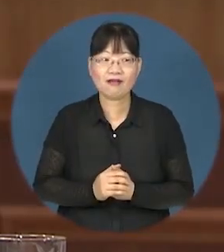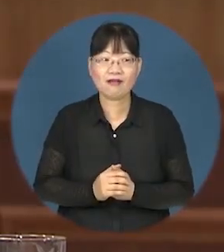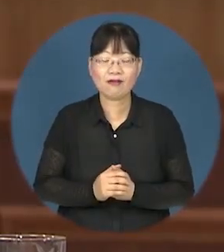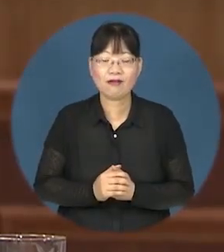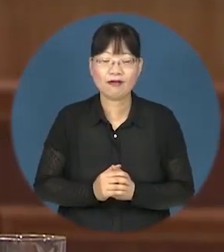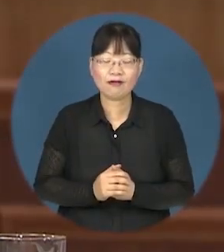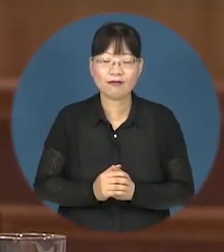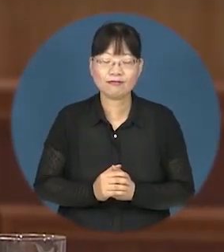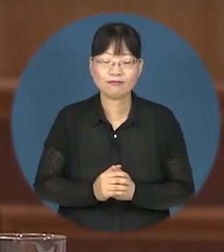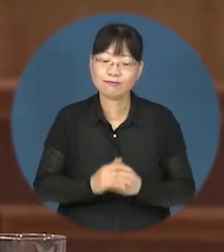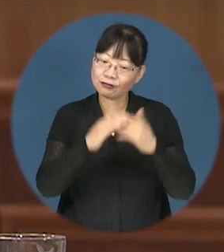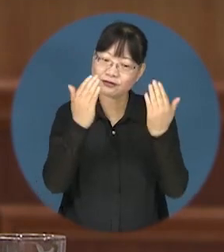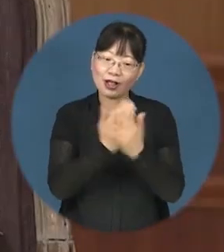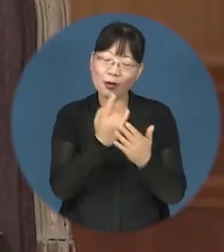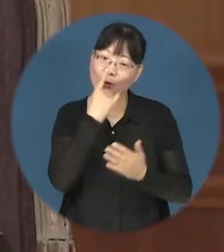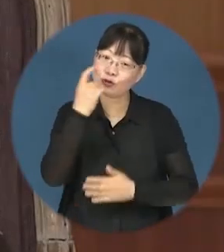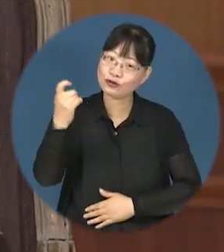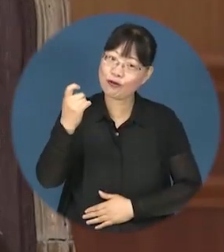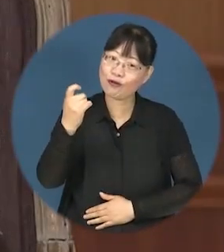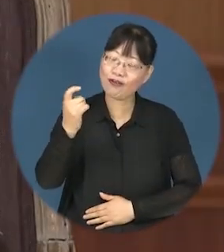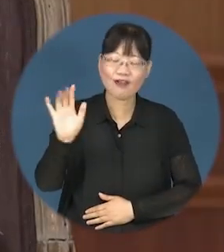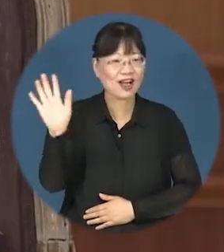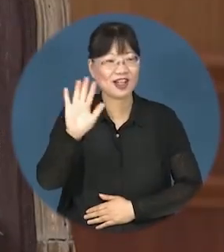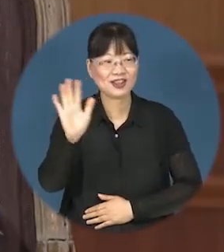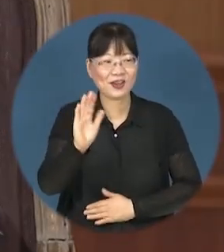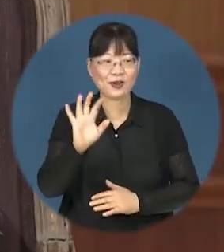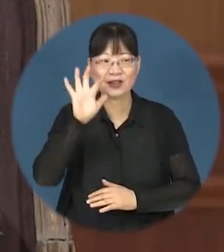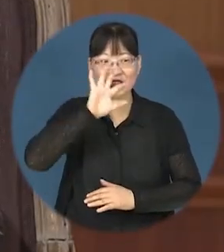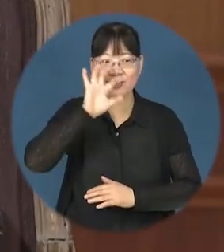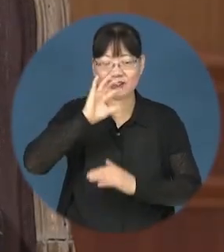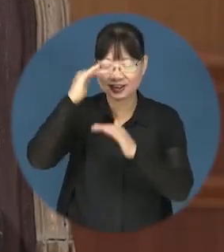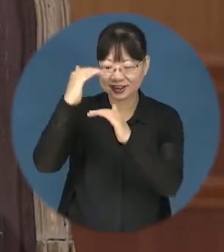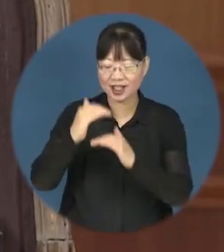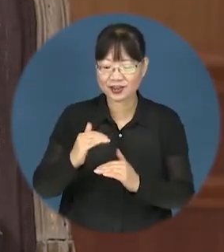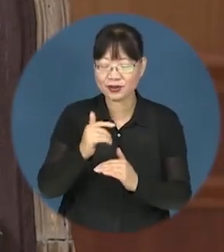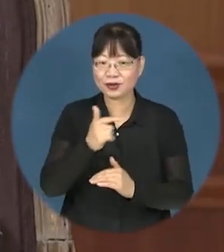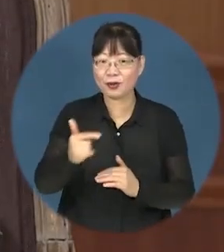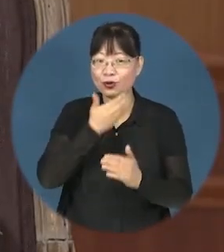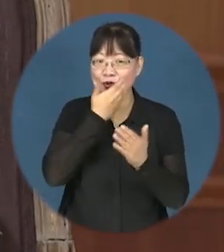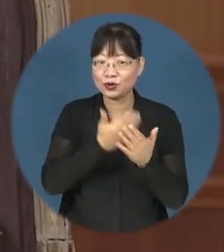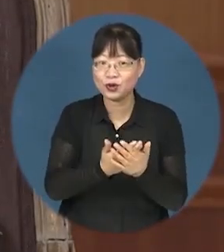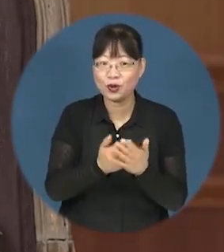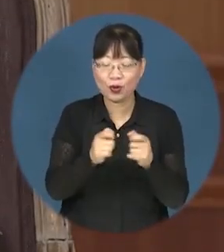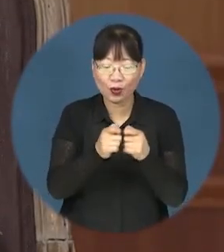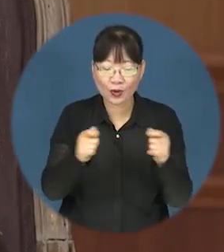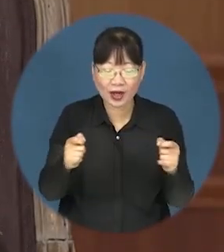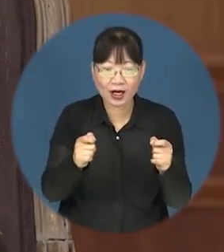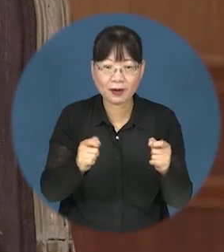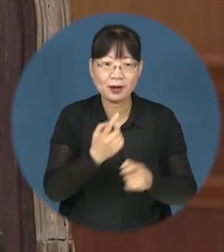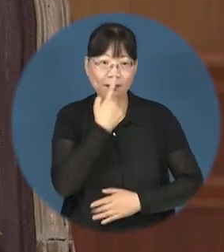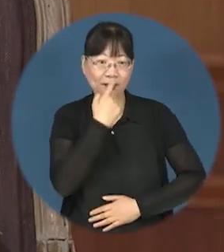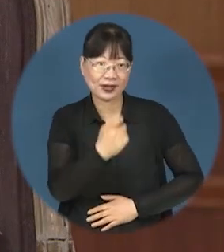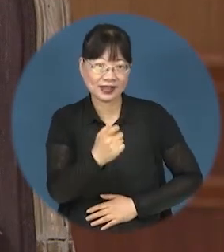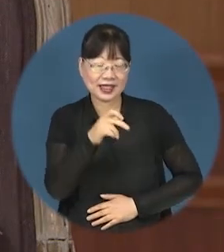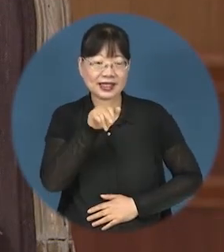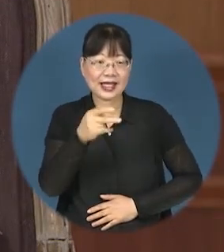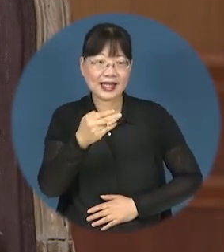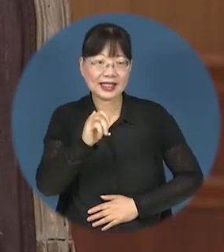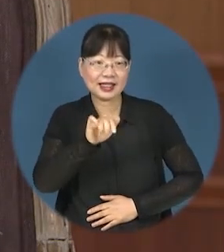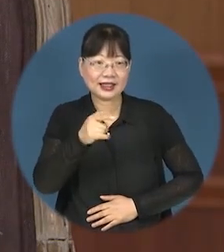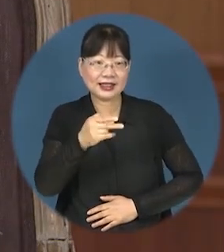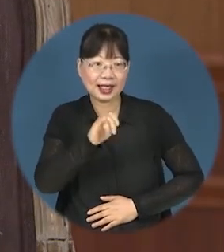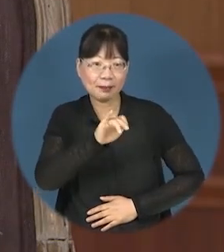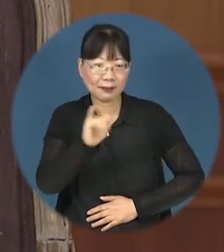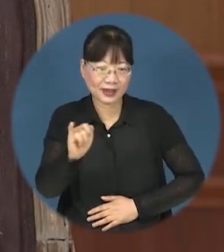데다 멋지고 아니 자네 연습하는 그 과정이 되 게 중요하고요 또 우리 하시다 보면 멋진 캘리그라피를 나만의 캘리그라피를